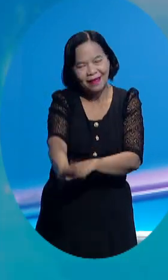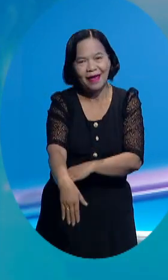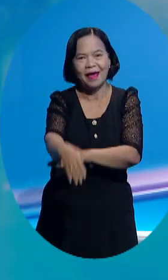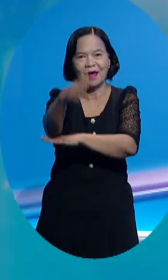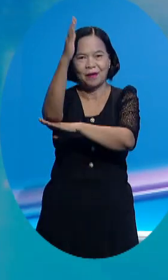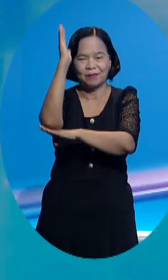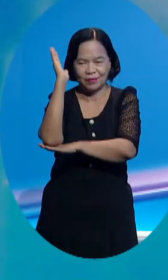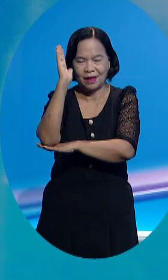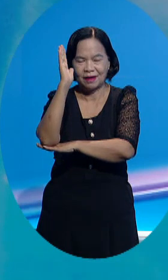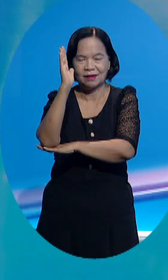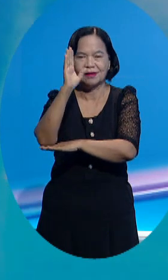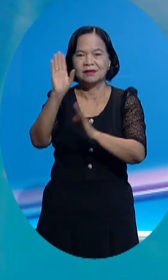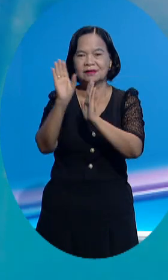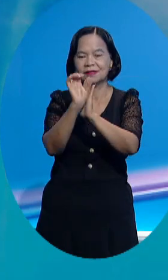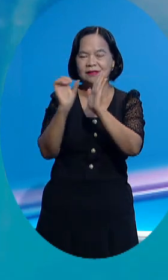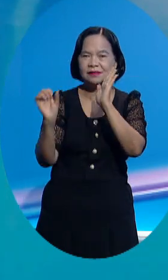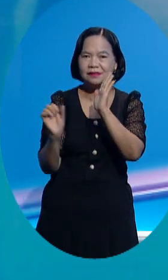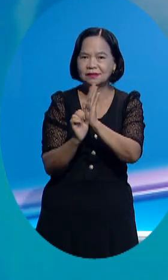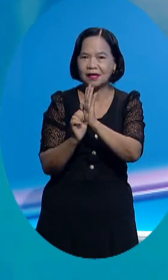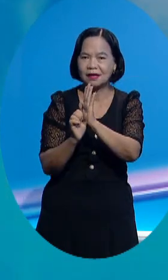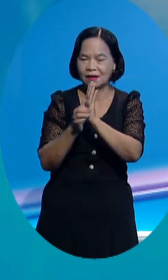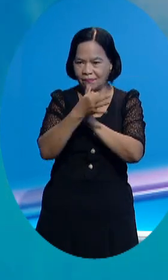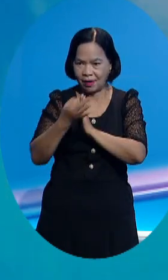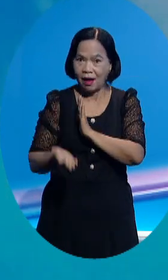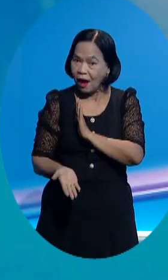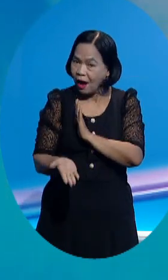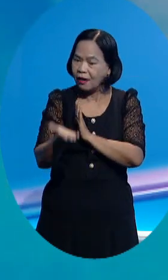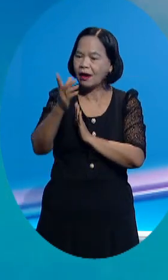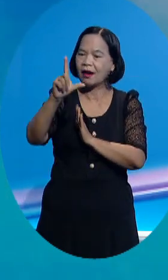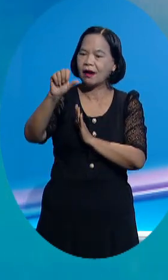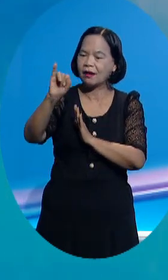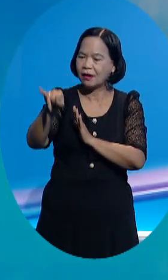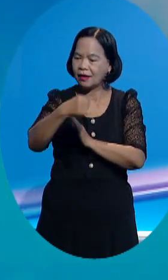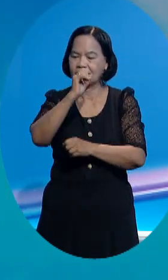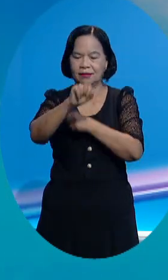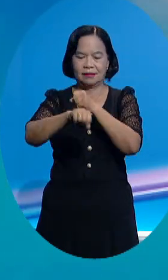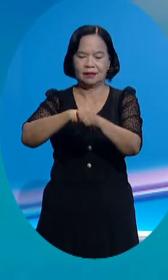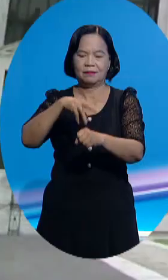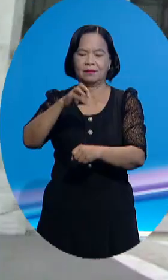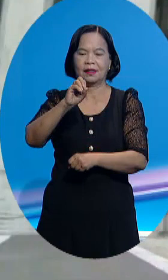sau khi các nhà hoạch định chính sách của Fed nâng lãi suất lên mức cao nhất kể từ năm 2001.